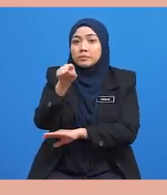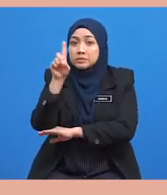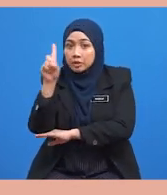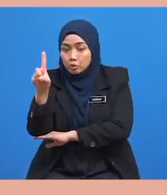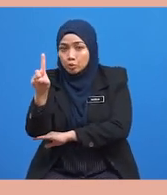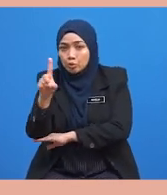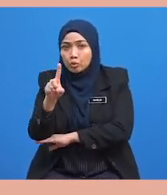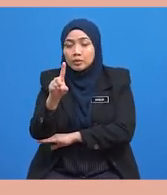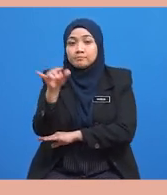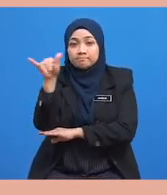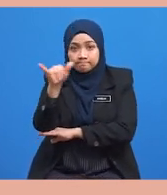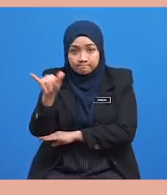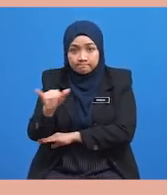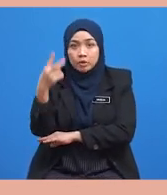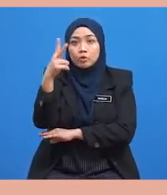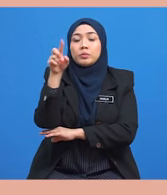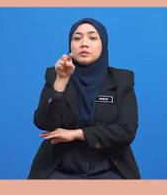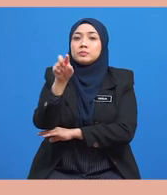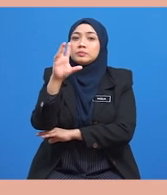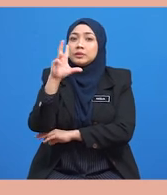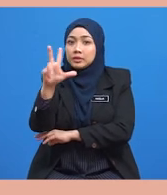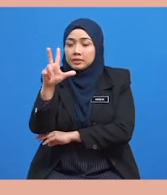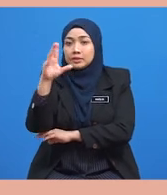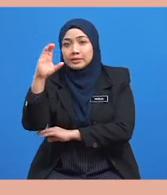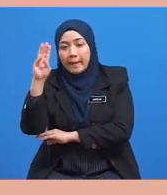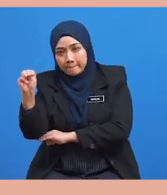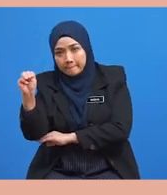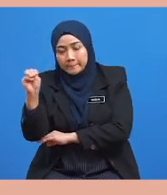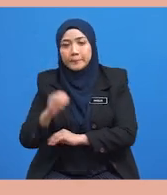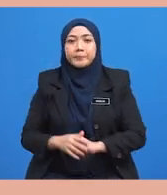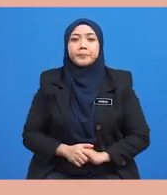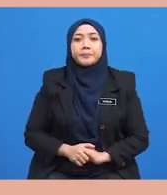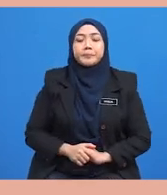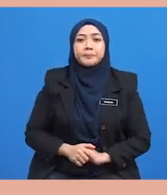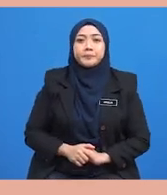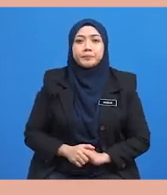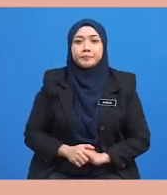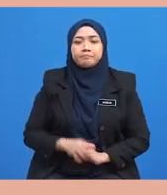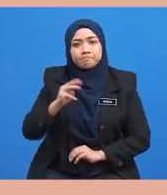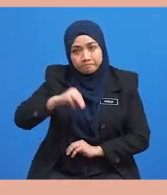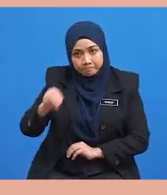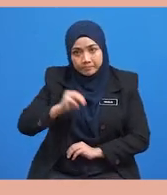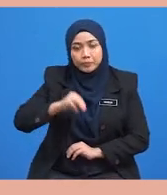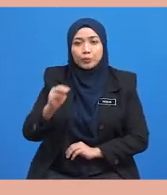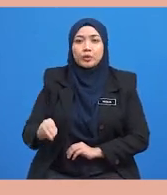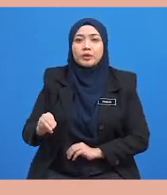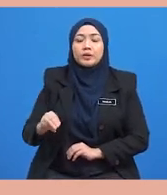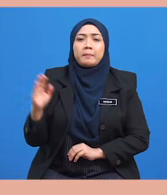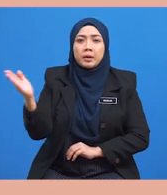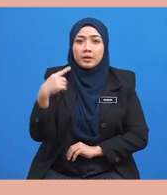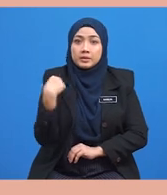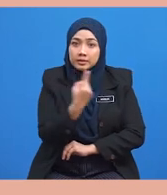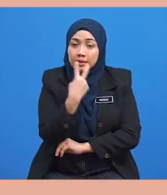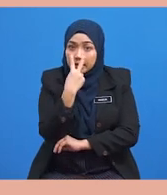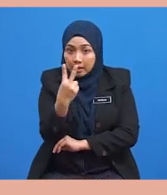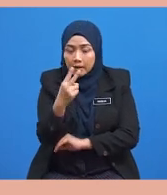cm bersamaan dengan 2.3 cm. Baiklah, murid-murid. Mari kita lihat